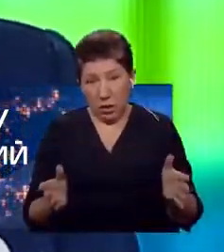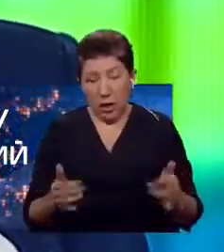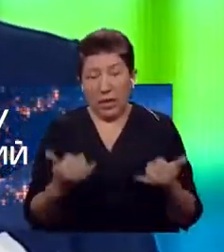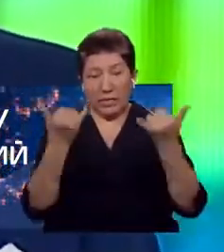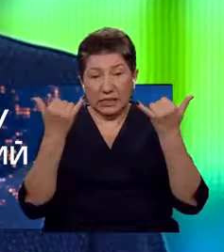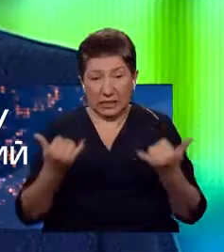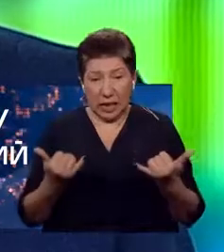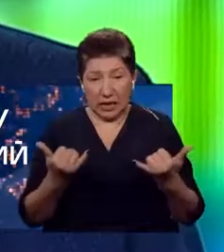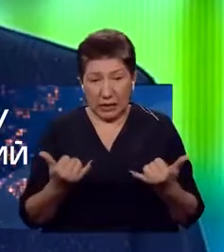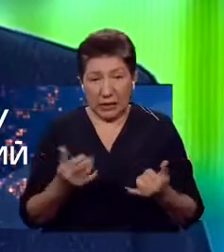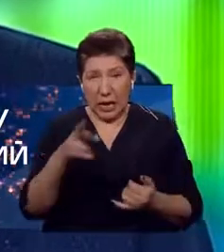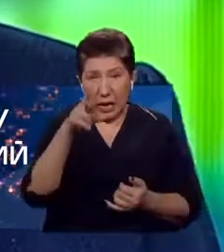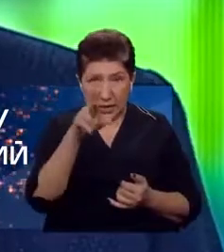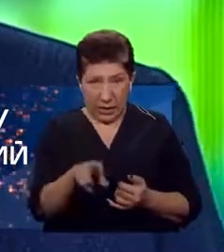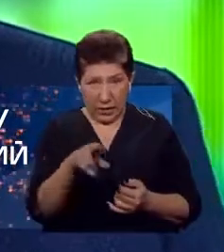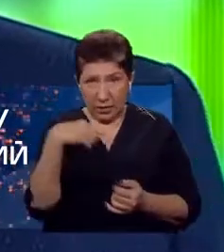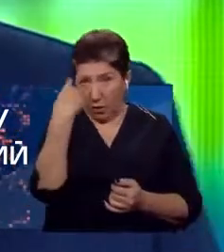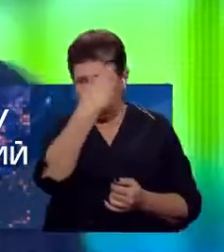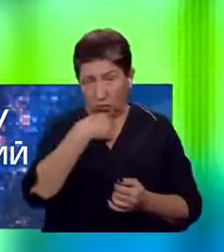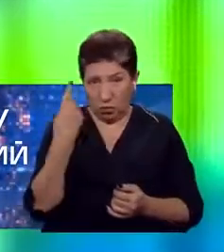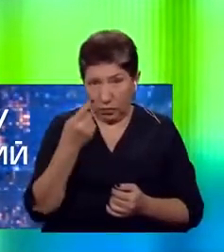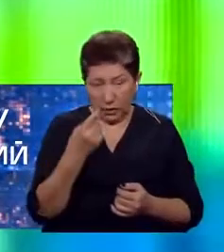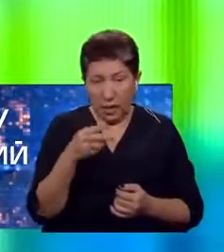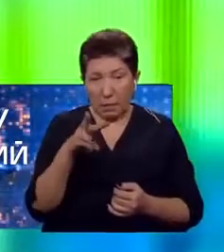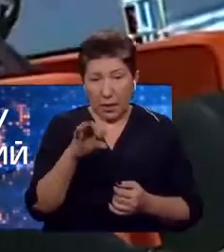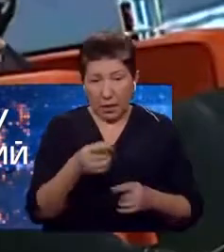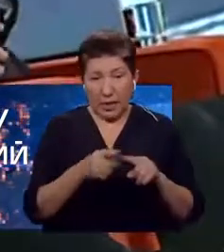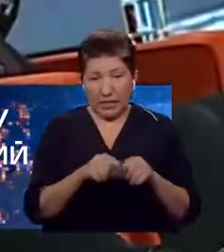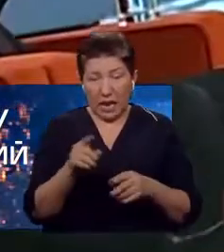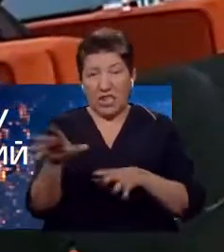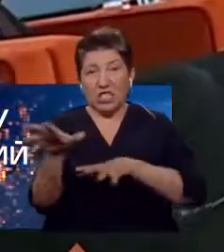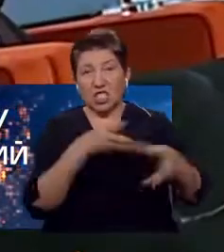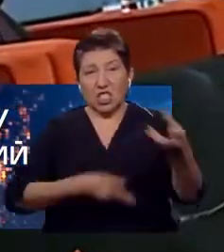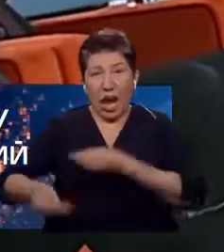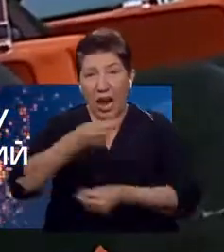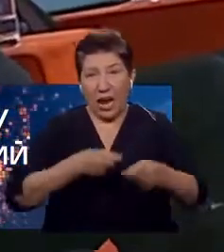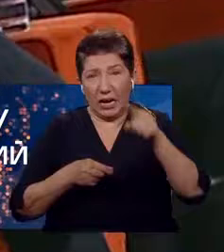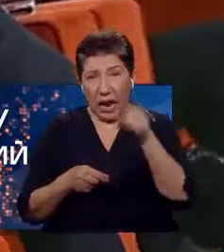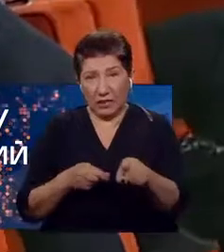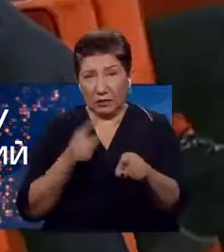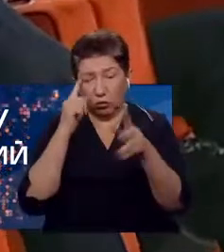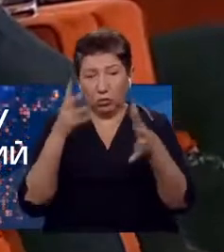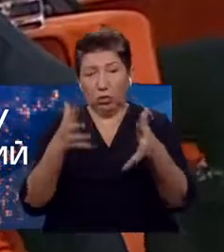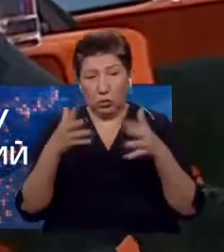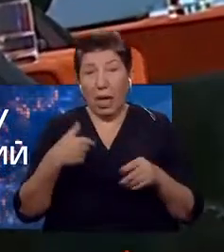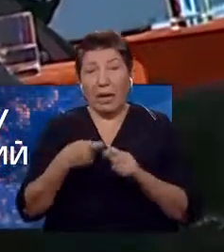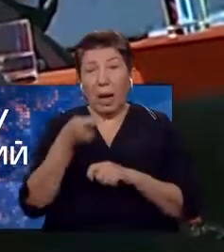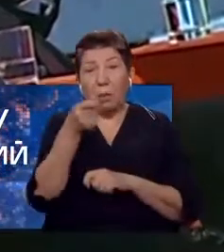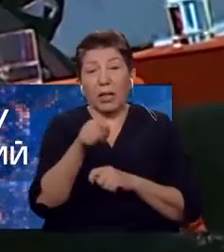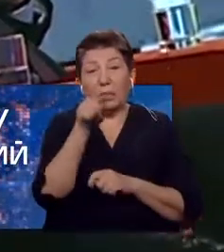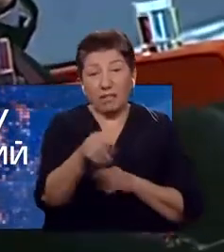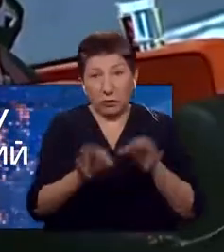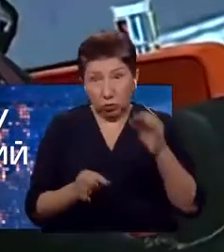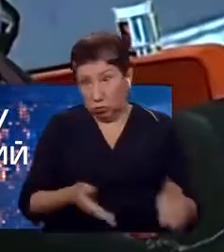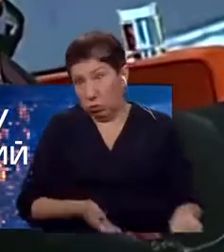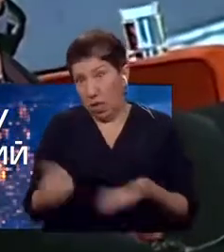Зараз мені, особисто мені, оце шахрайство, це не шахрайство. Зрозуміло. Я подав на вас суд. Я подав будь на вас